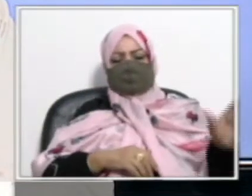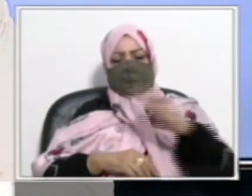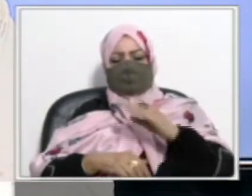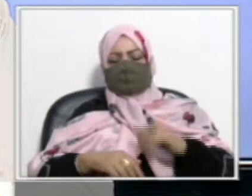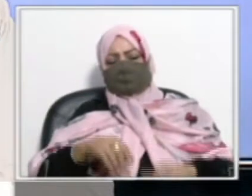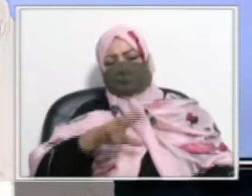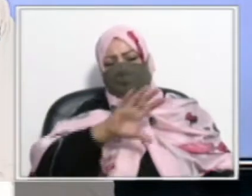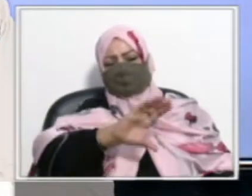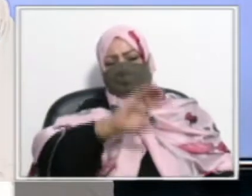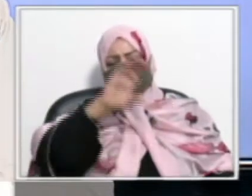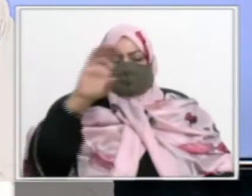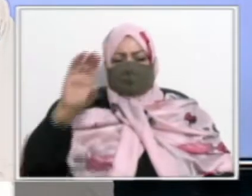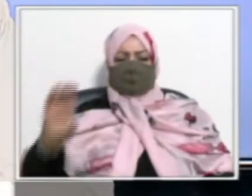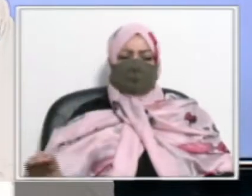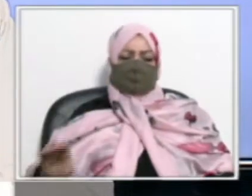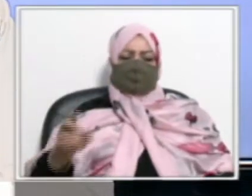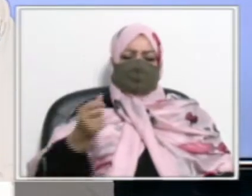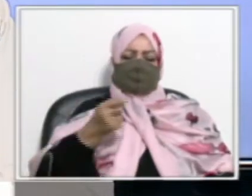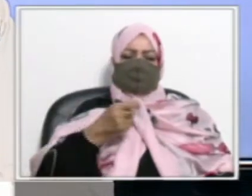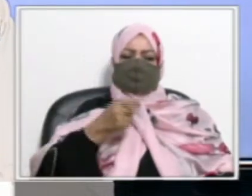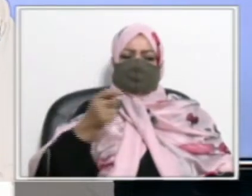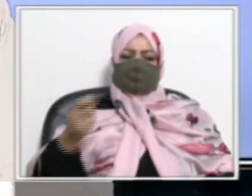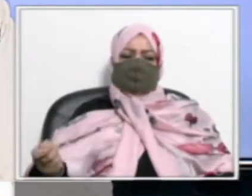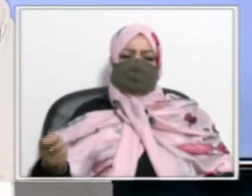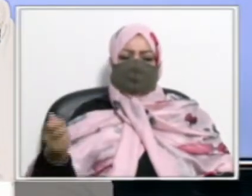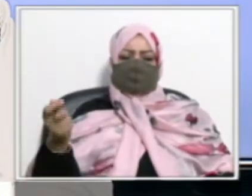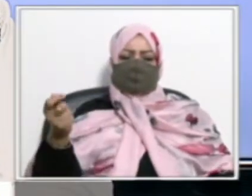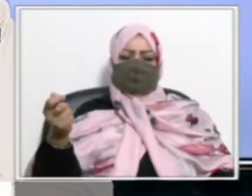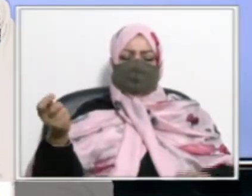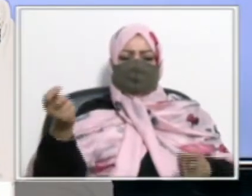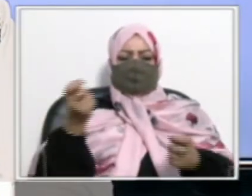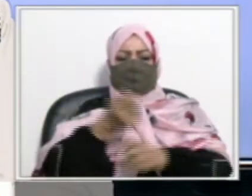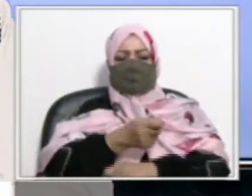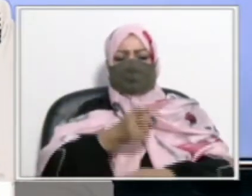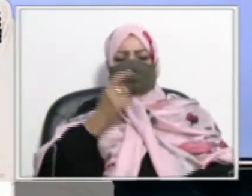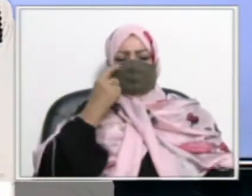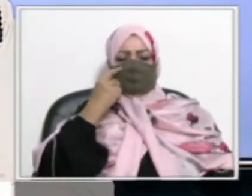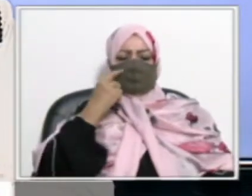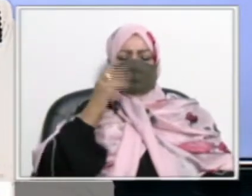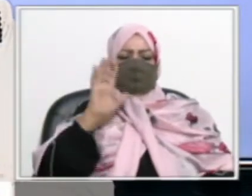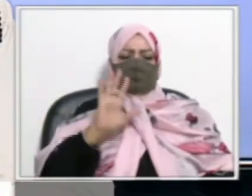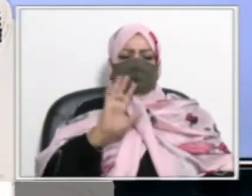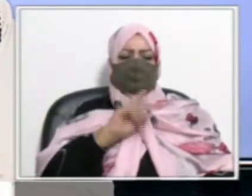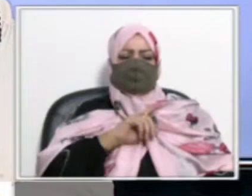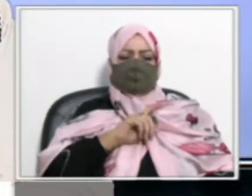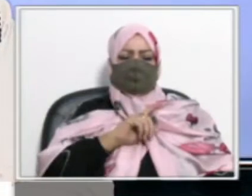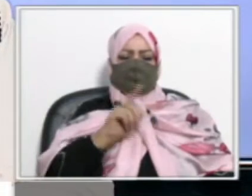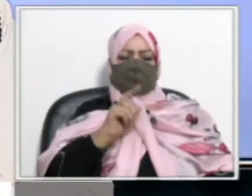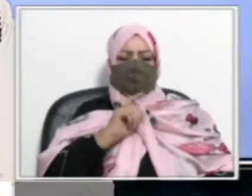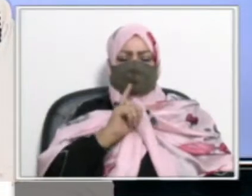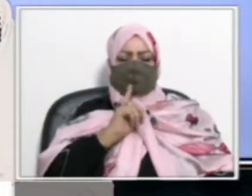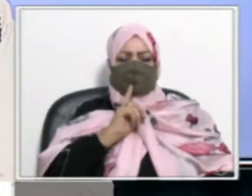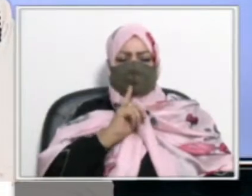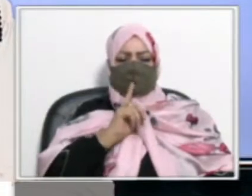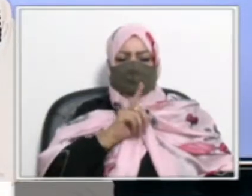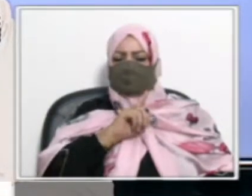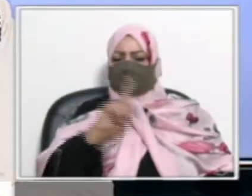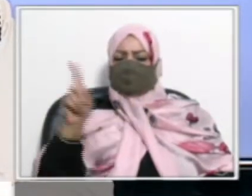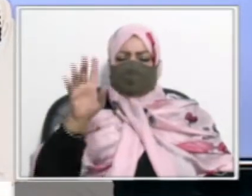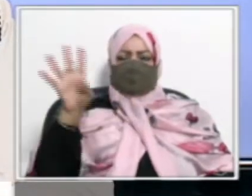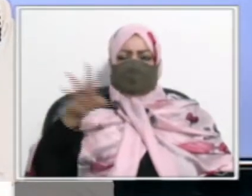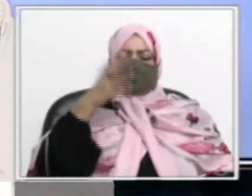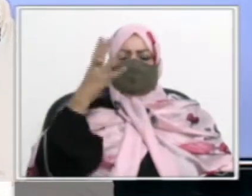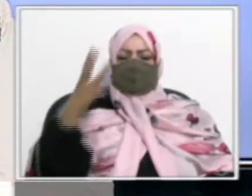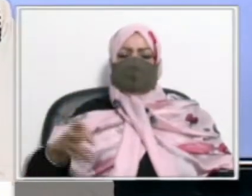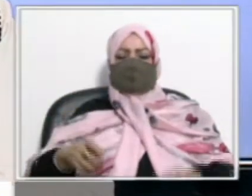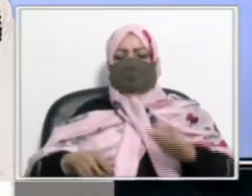هذا لا يحل هذا من الربا الصراح الذي لا خلاف فيه ولا يحل والله عز وجل حرمه ما ينبغي عليك أن تفعل هذا الأمر